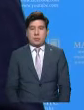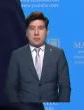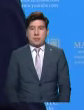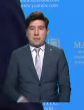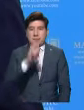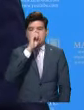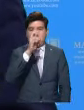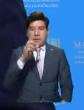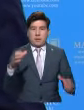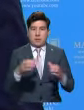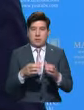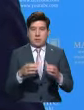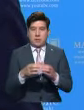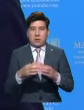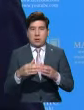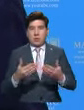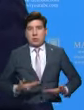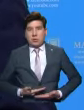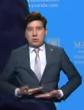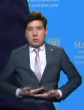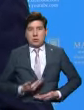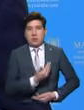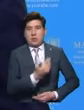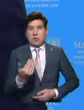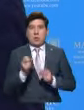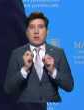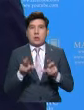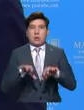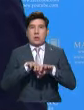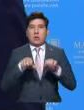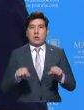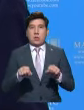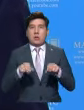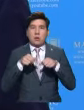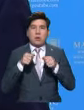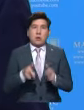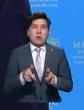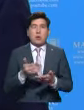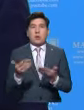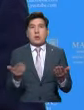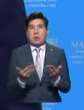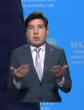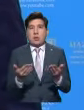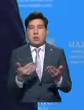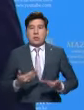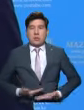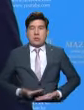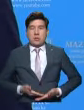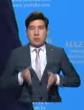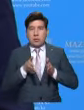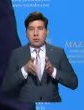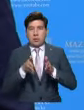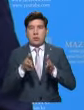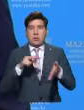Мемлекеттік органдардың тыныс-тіршілігі, олардың қабылдап жатқан шешімдері, сонымен бірге олардың бағыт-бағдарының